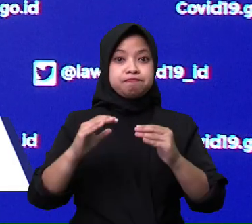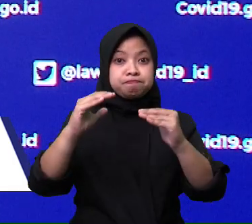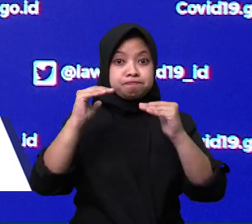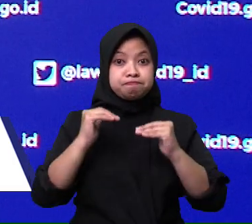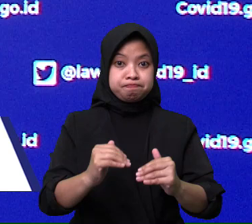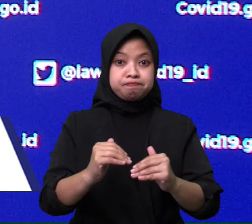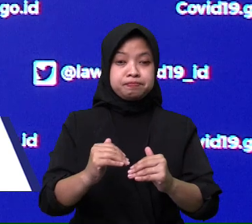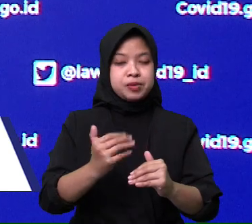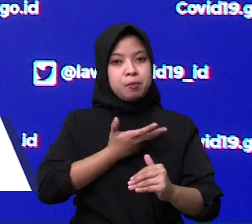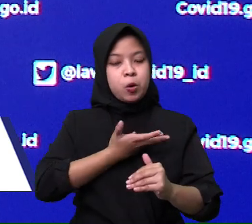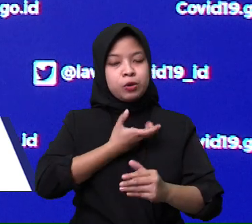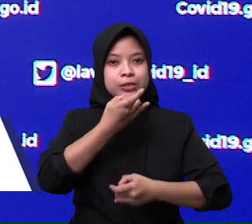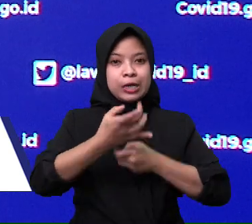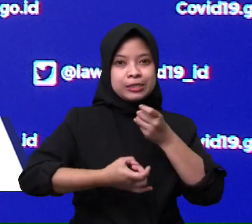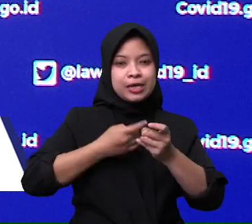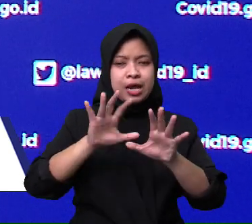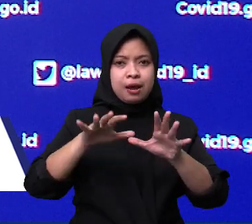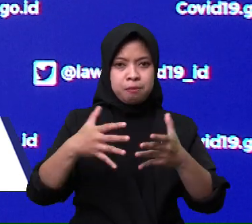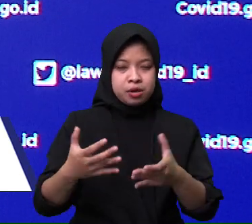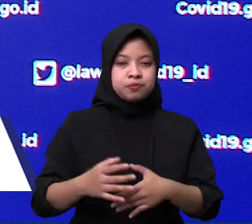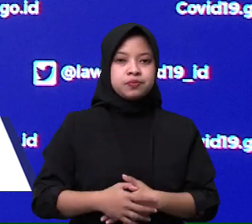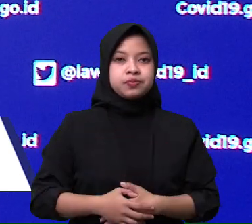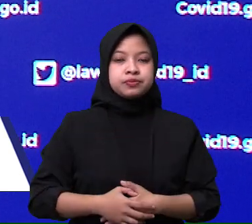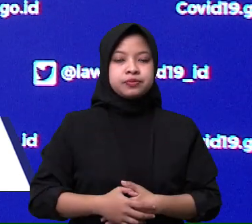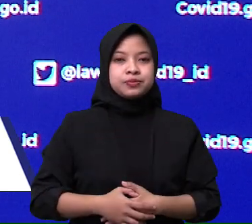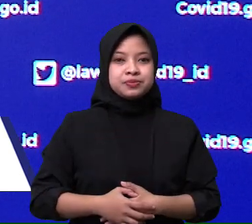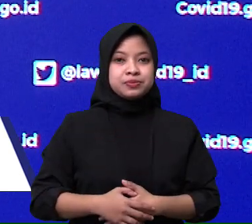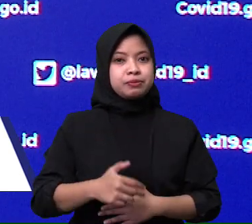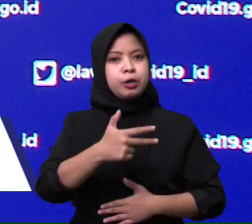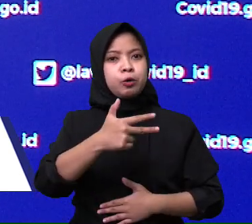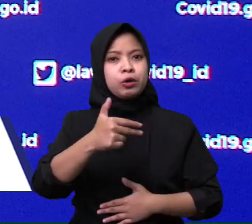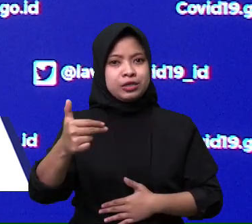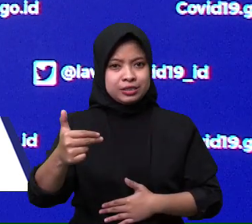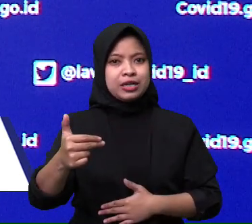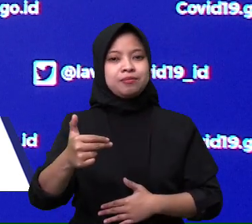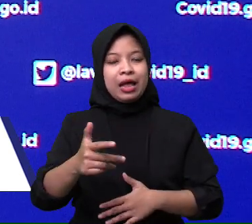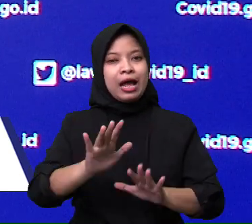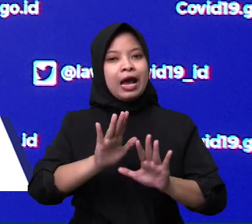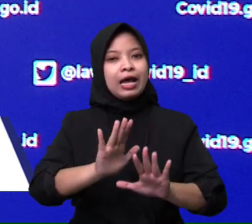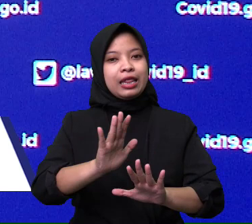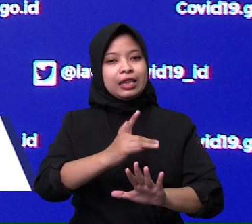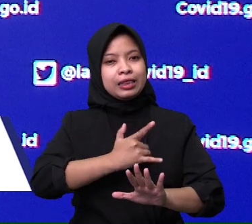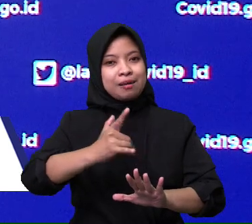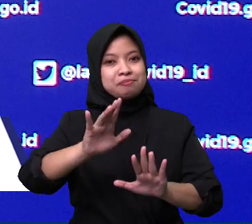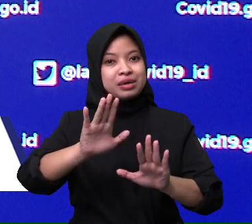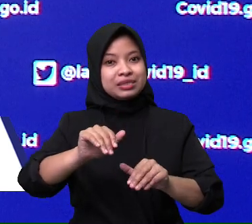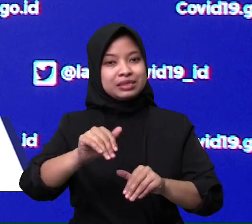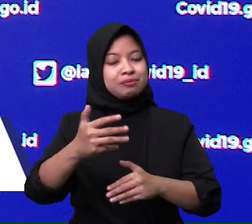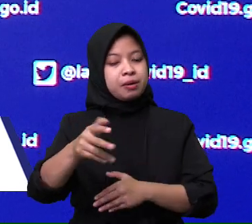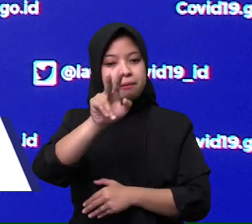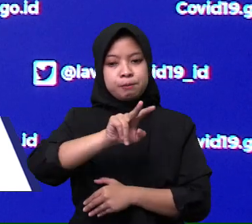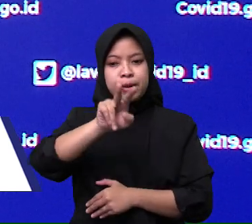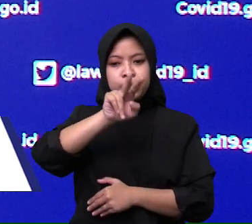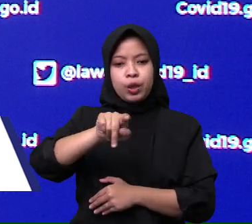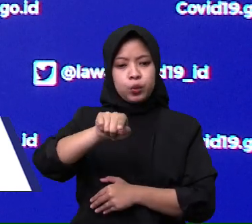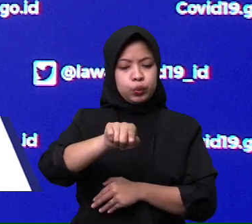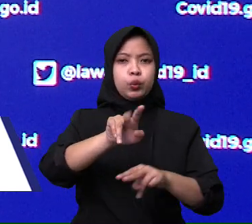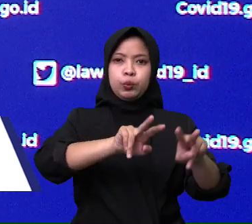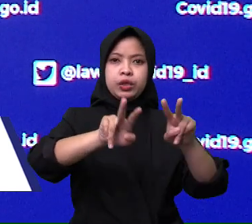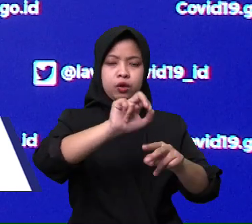saya hendak menekankan kembali bahwa Indonesia masih senantiasa berhati-hati melakukan pemantauan terhadap